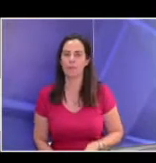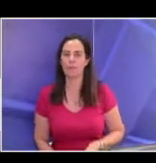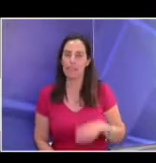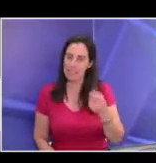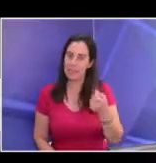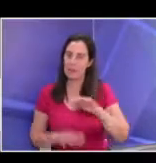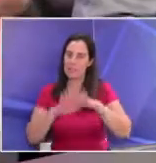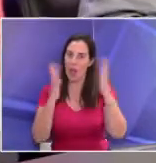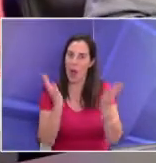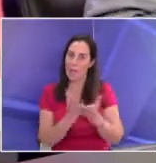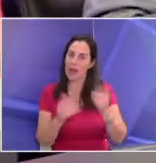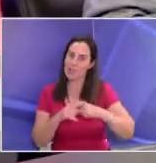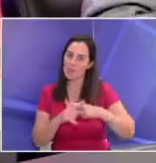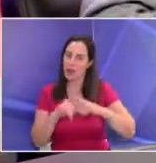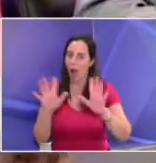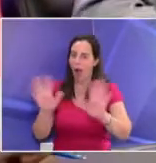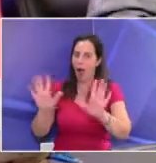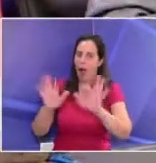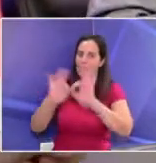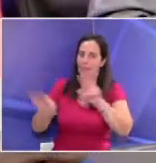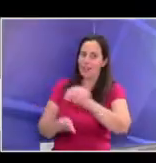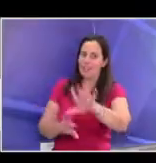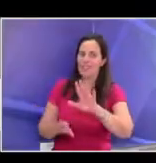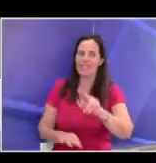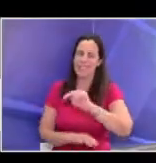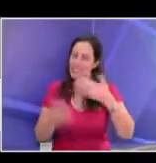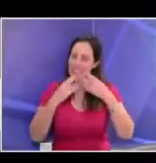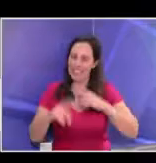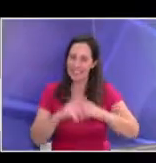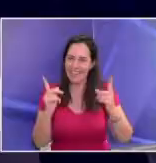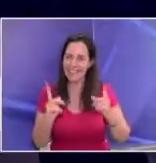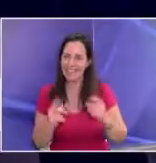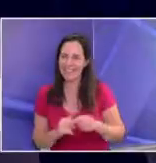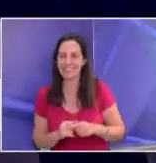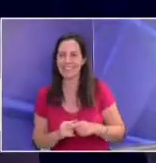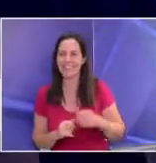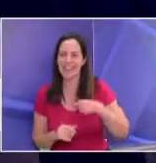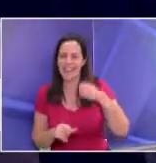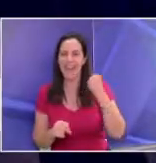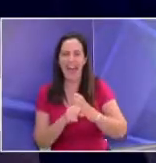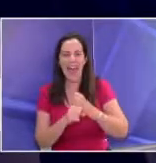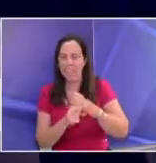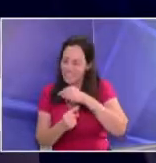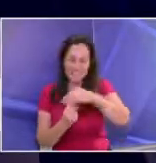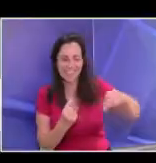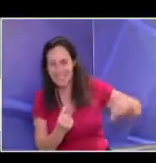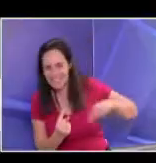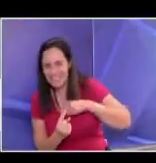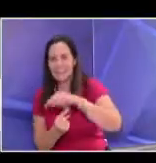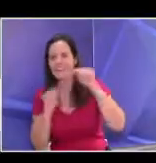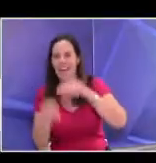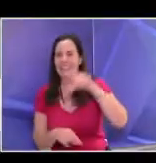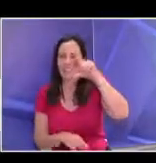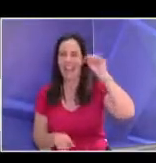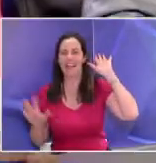לא, רציתי בועה לפתוח אחר. פה, בועה אבל... בועה מסוג אחר, זה נושא לדיון אחר לגמרי. כן, לגמרי. כן, אני עשיתי סיבוב מסביב לגלובוס, הגעתי לתל